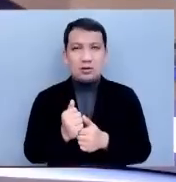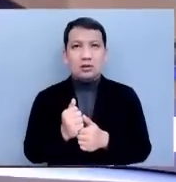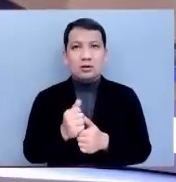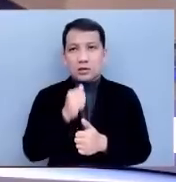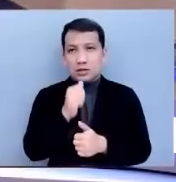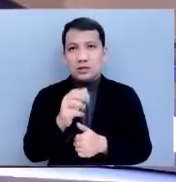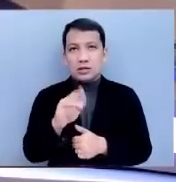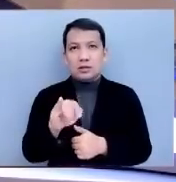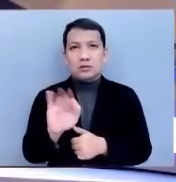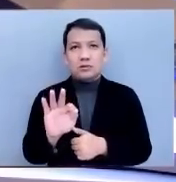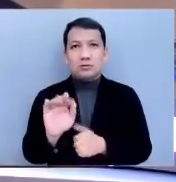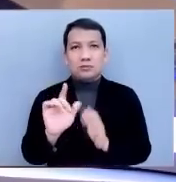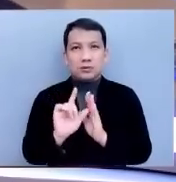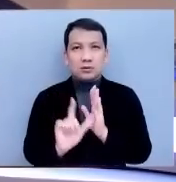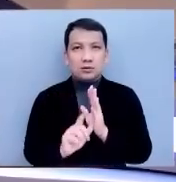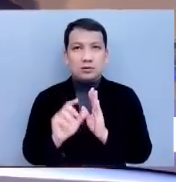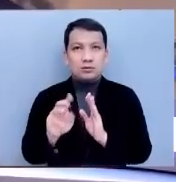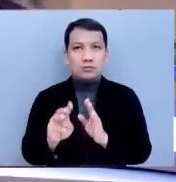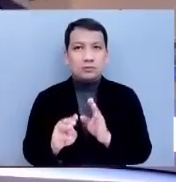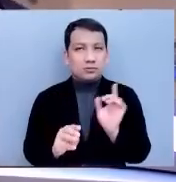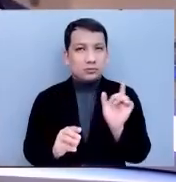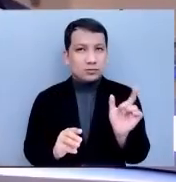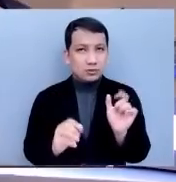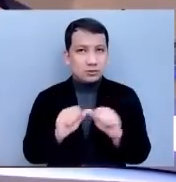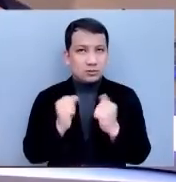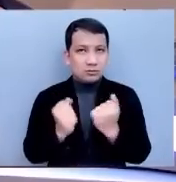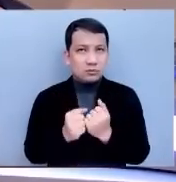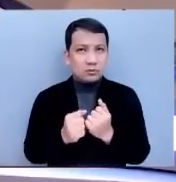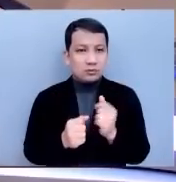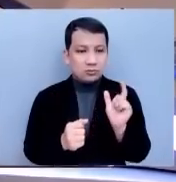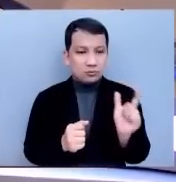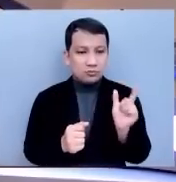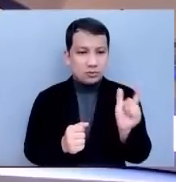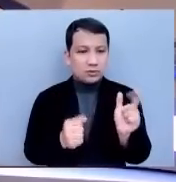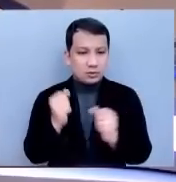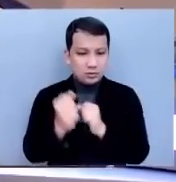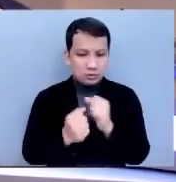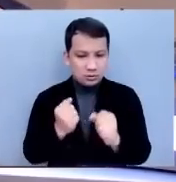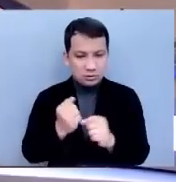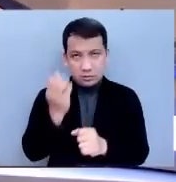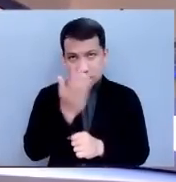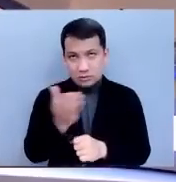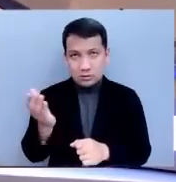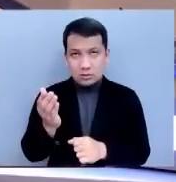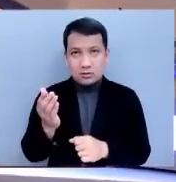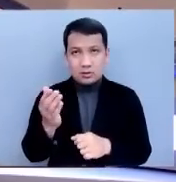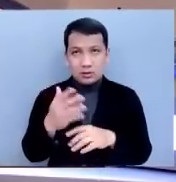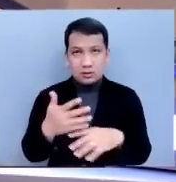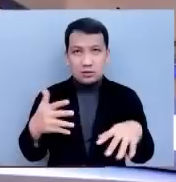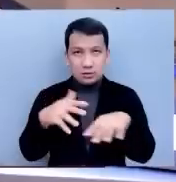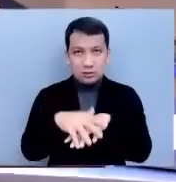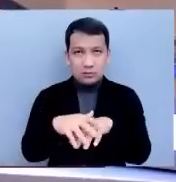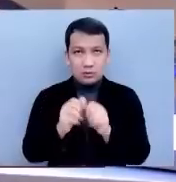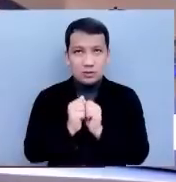Maharlika Law, Section 51, 20 years. Ang napagkasunduan, emerge, Bok,